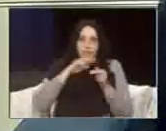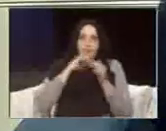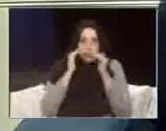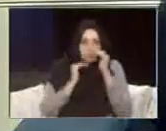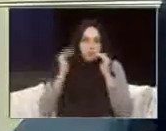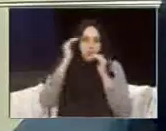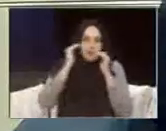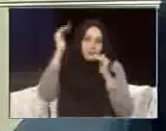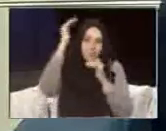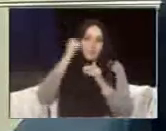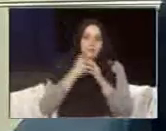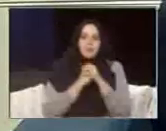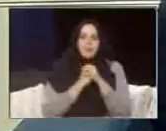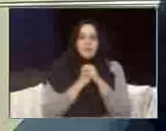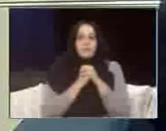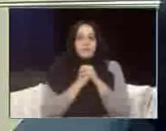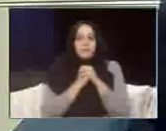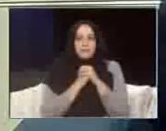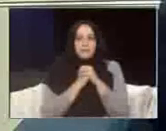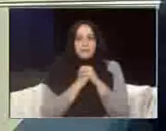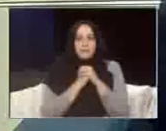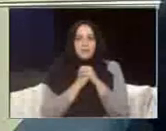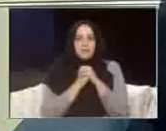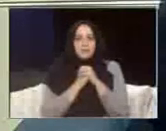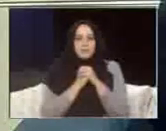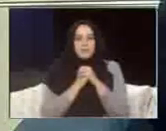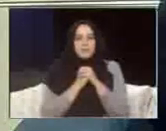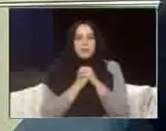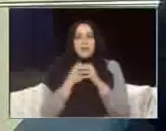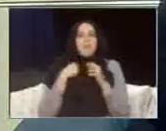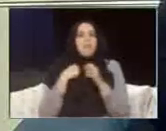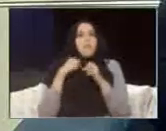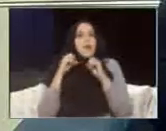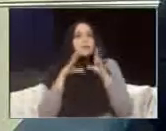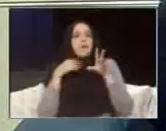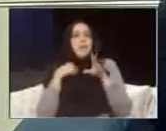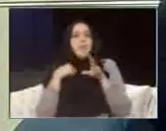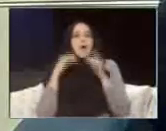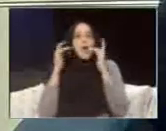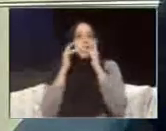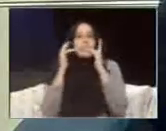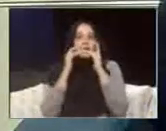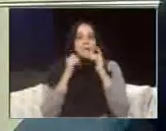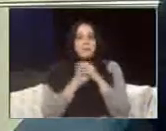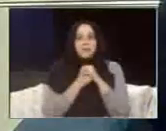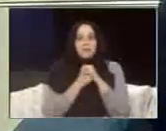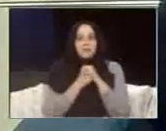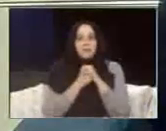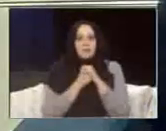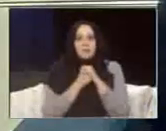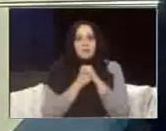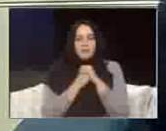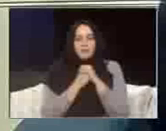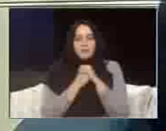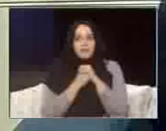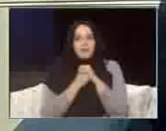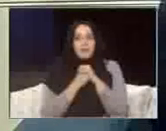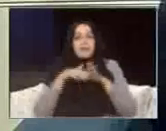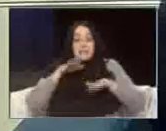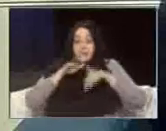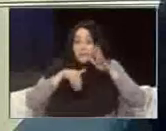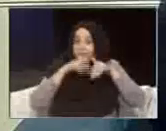بالي. طيب. ايه بس ما خلانيش كيفاش نتصل، ما خلانيش. اذا ما عرفتيش تمشي في